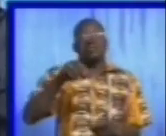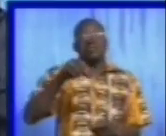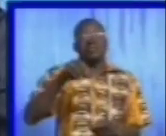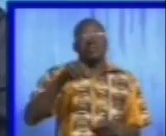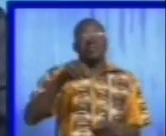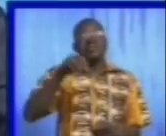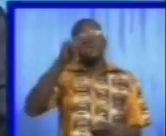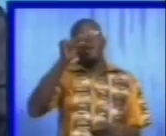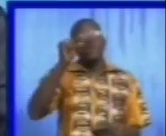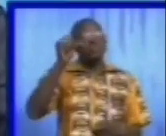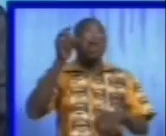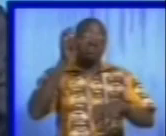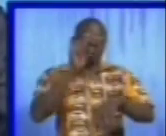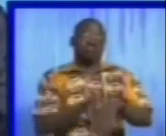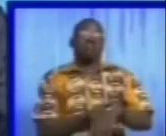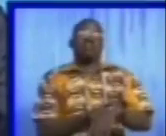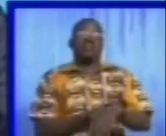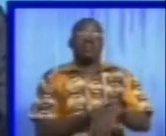temporelles?